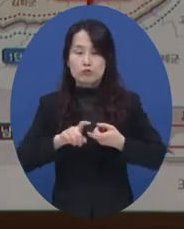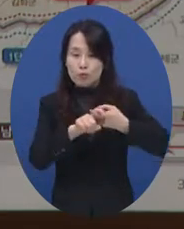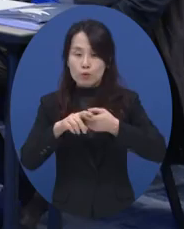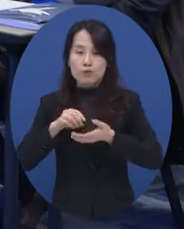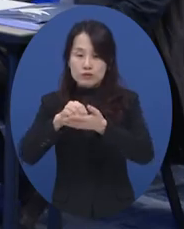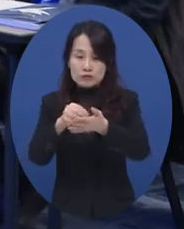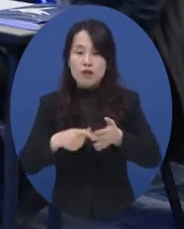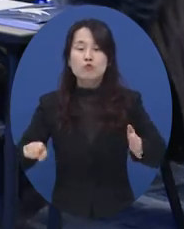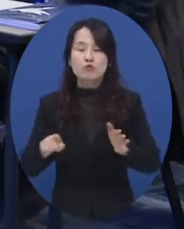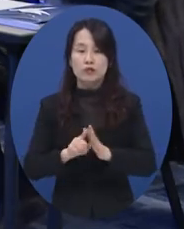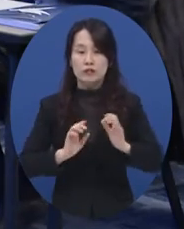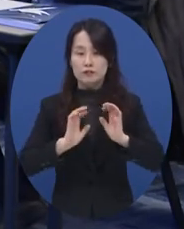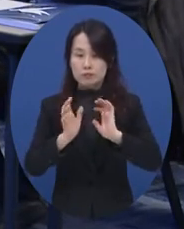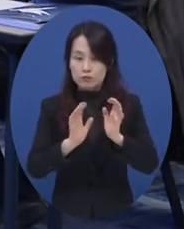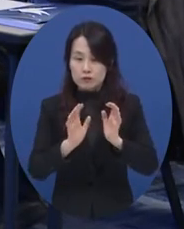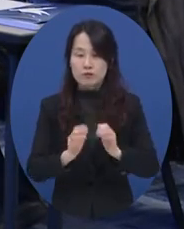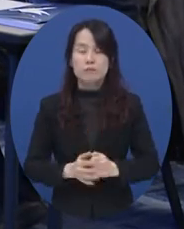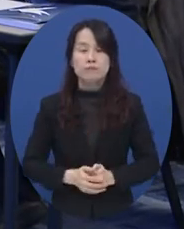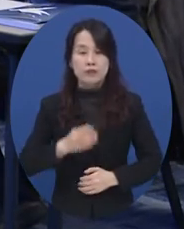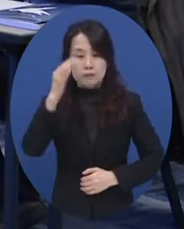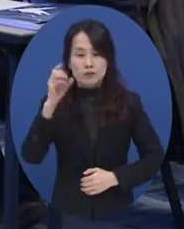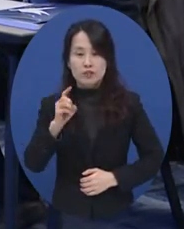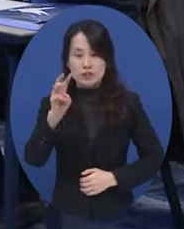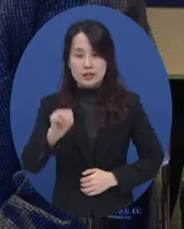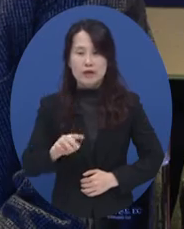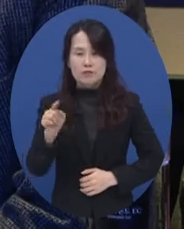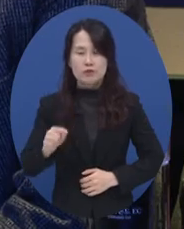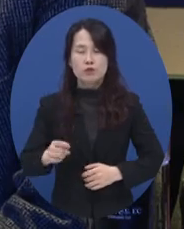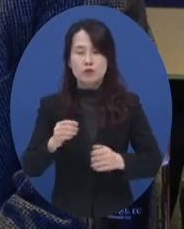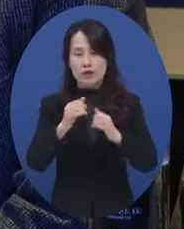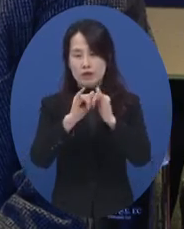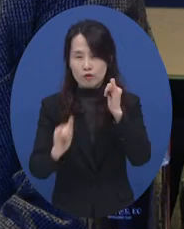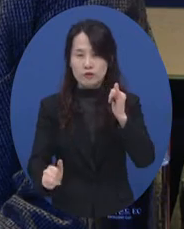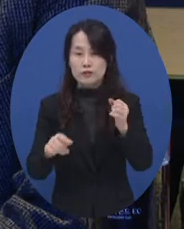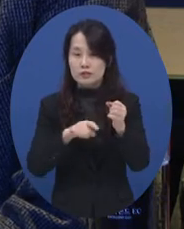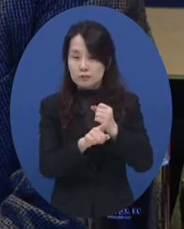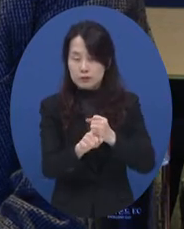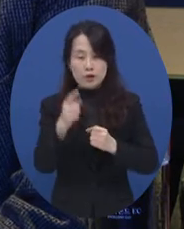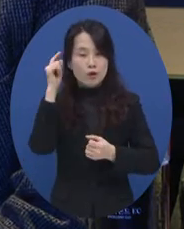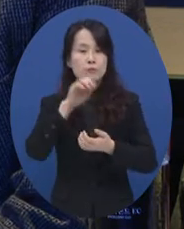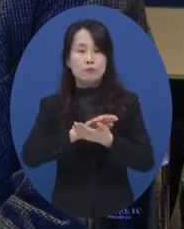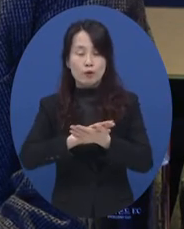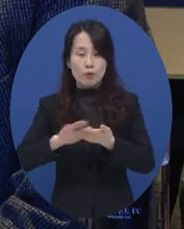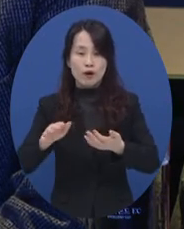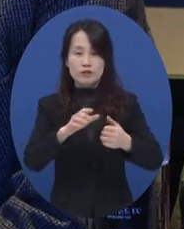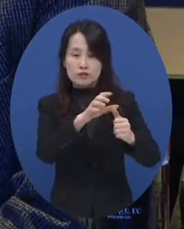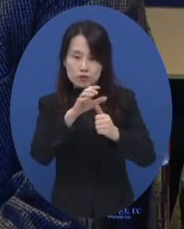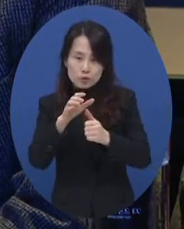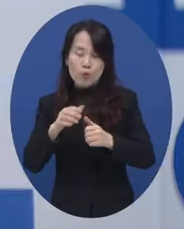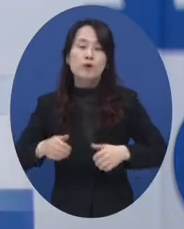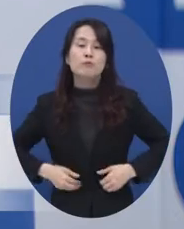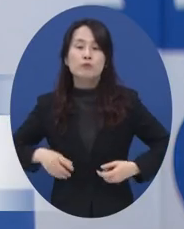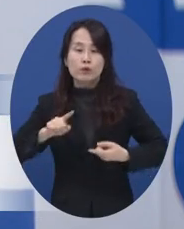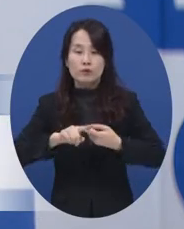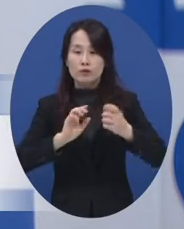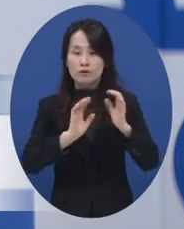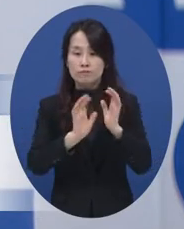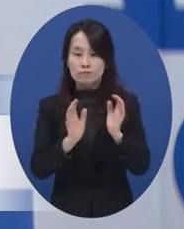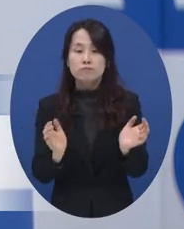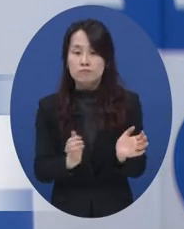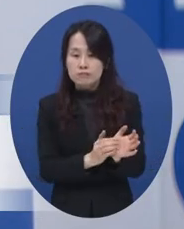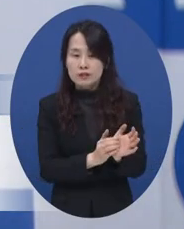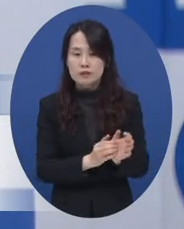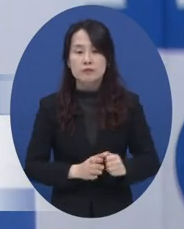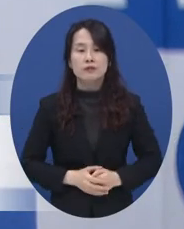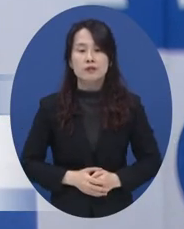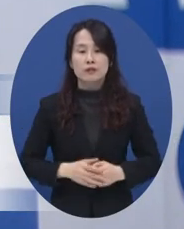심포지엄. 한반도 비무장지대의 역사적 의미와 평화적 활용의 필요성에 대한 논의가 진행됐고, 대결로 점철되어